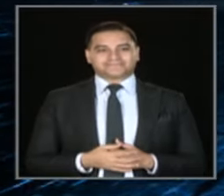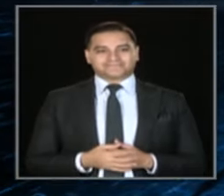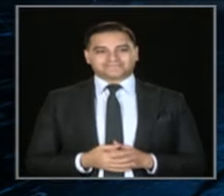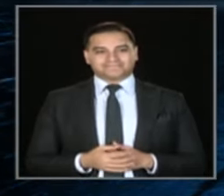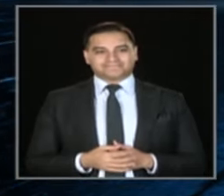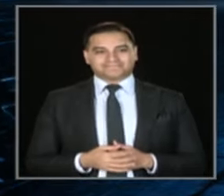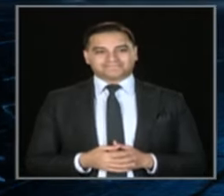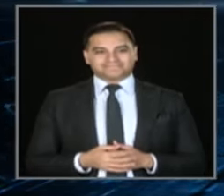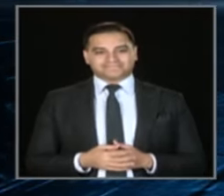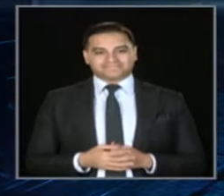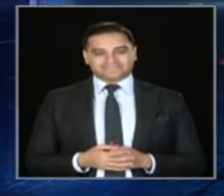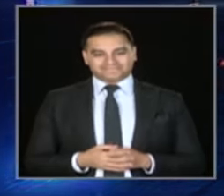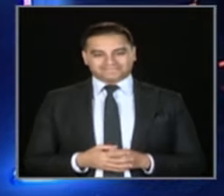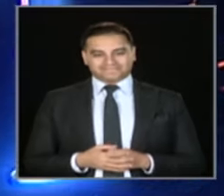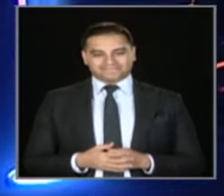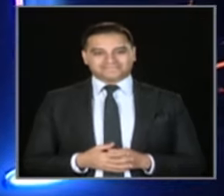العلم.